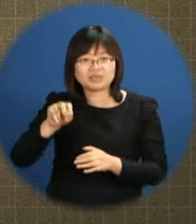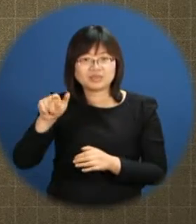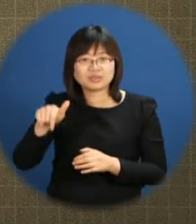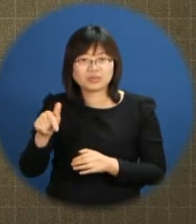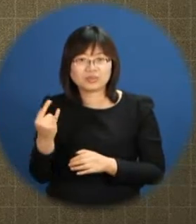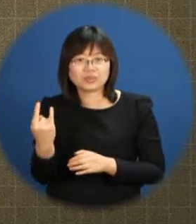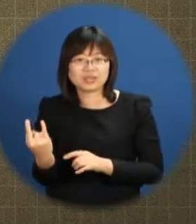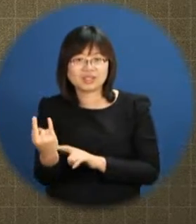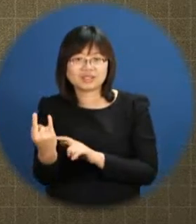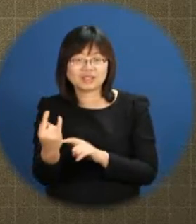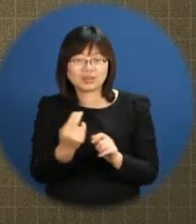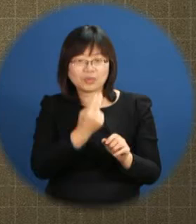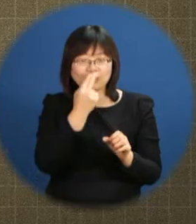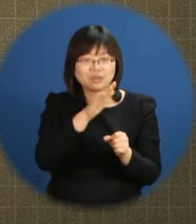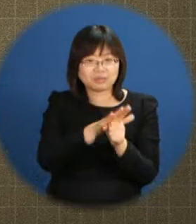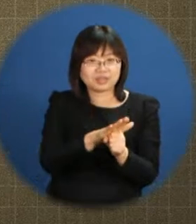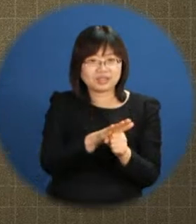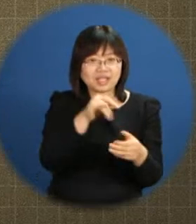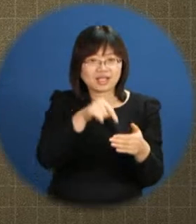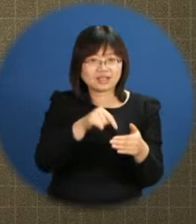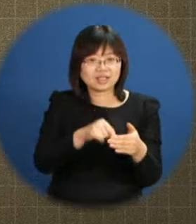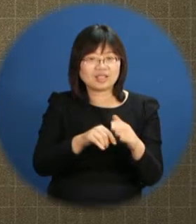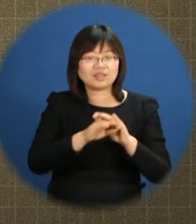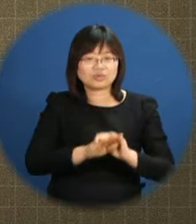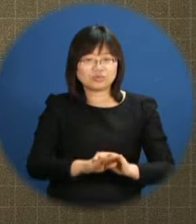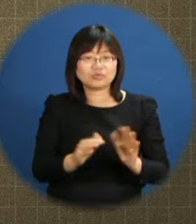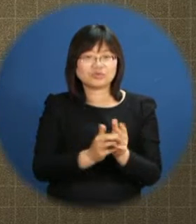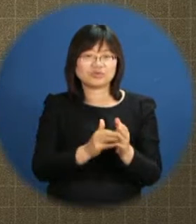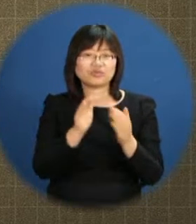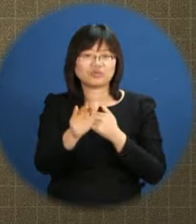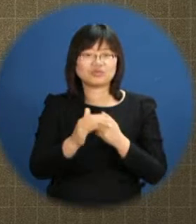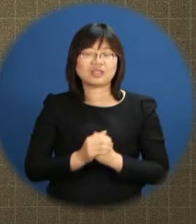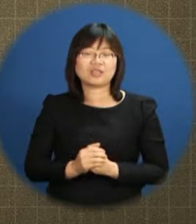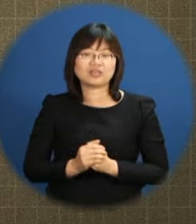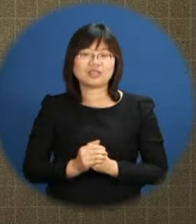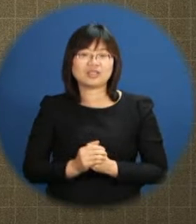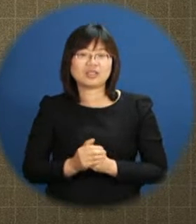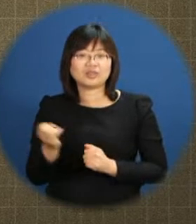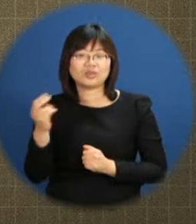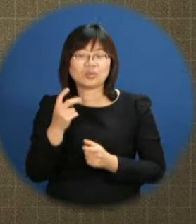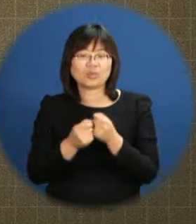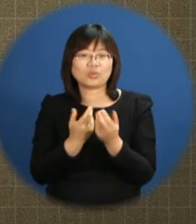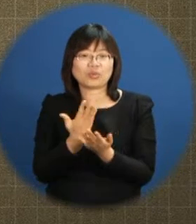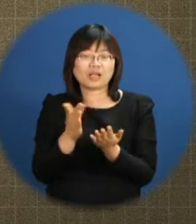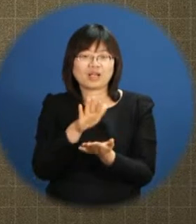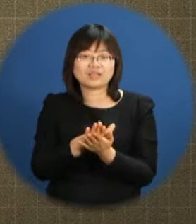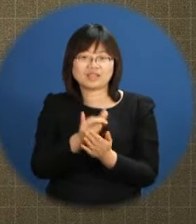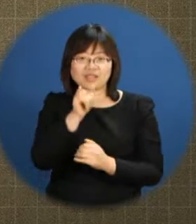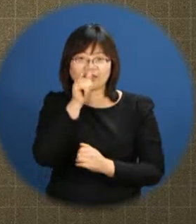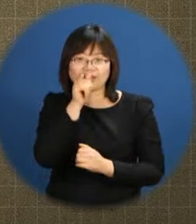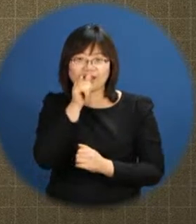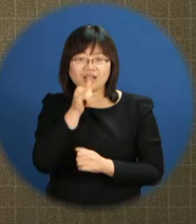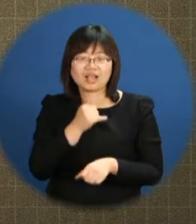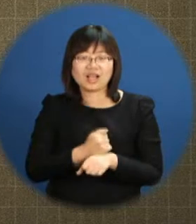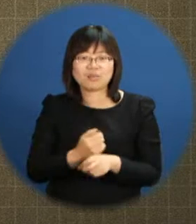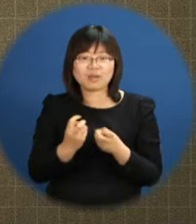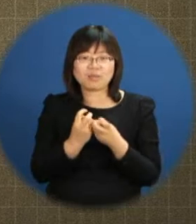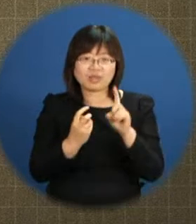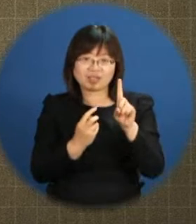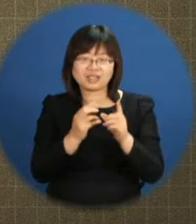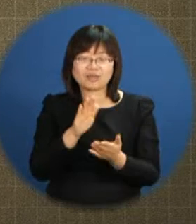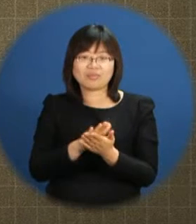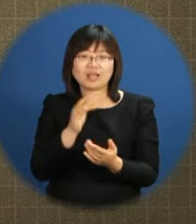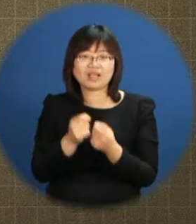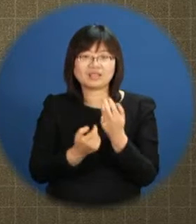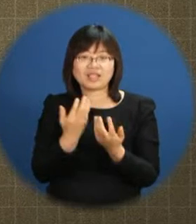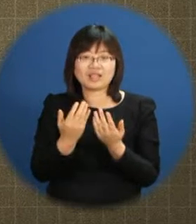공기 위해 밀폐된 공간에 넣어 놓고 뭐 또 가열을 합니다 할 줄 아는 게 가열 밖에 없으니까 그때